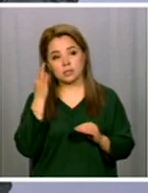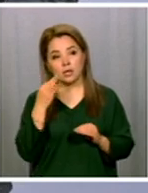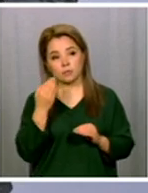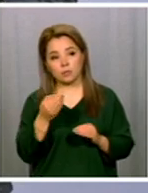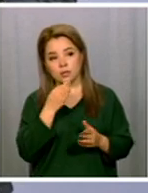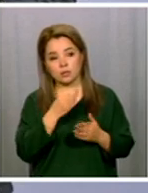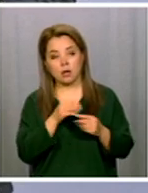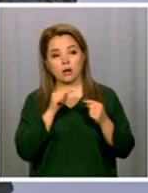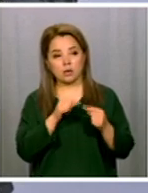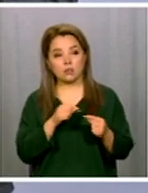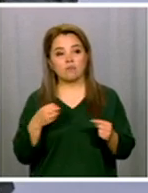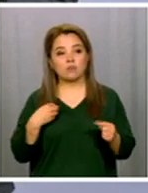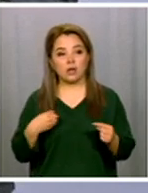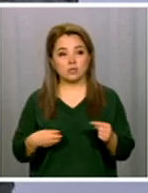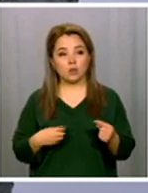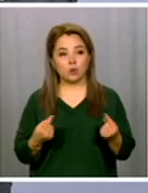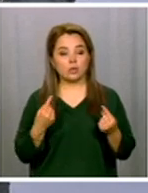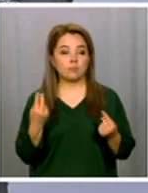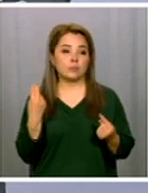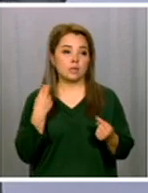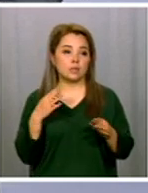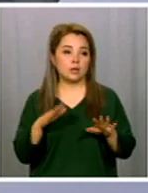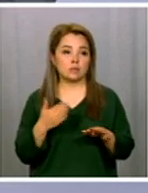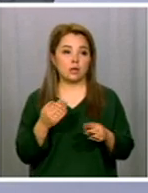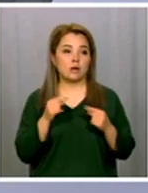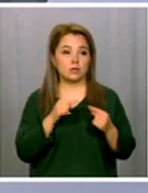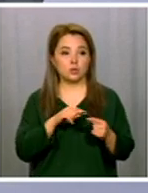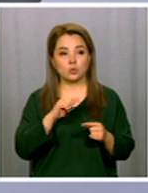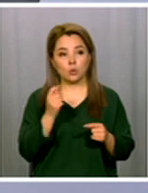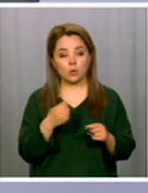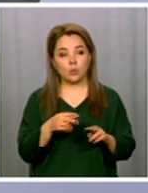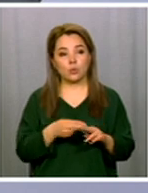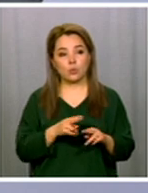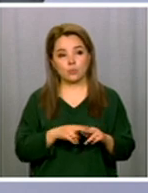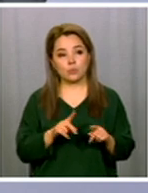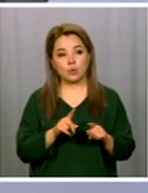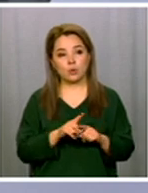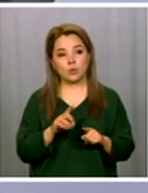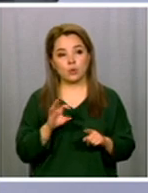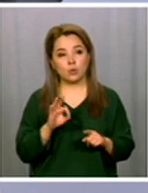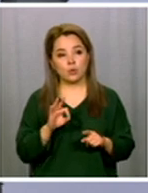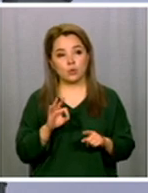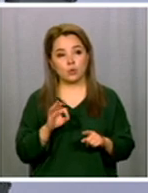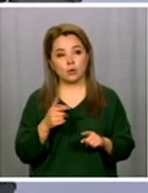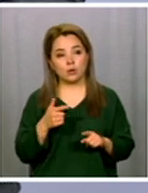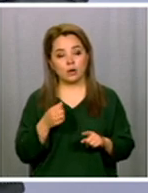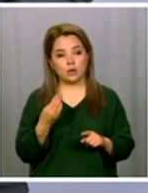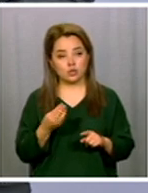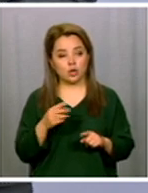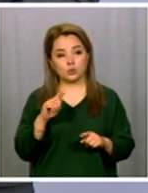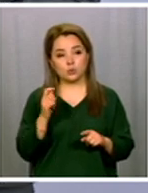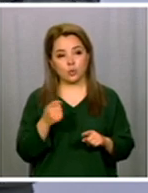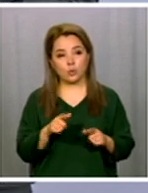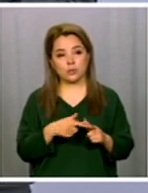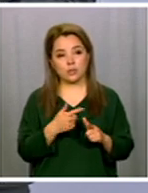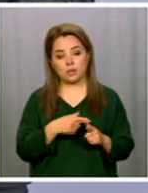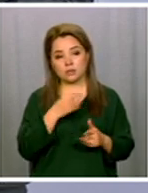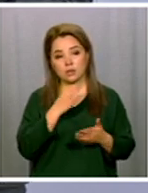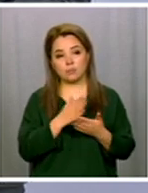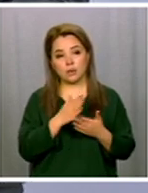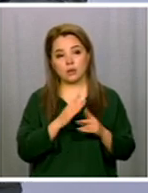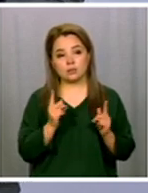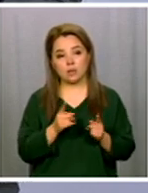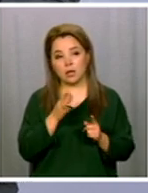Германияға қарсы, яғни Франция мен Ұлыбританияның қарсы соғысы оғаш соғыс деген атпен тарихта қалған еді. Аз уақыттың